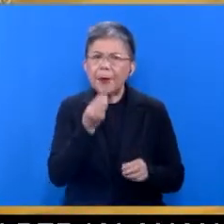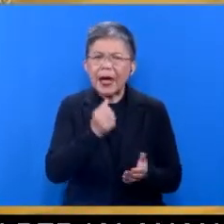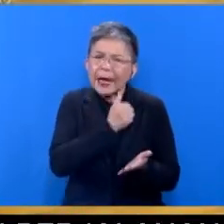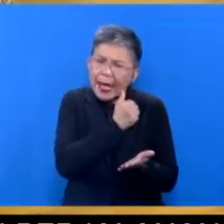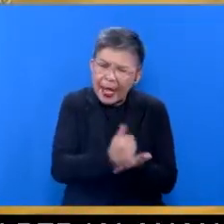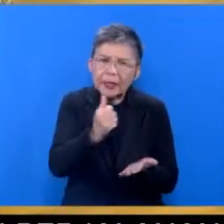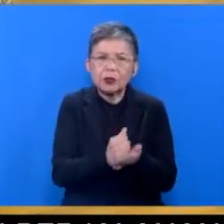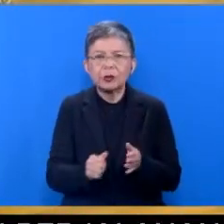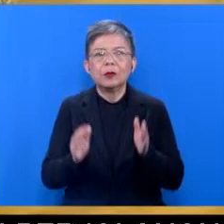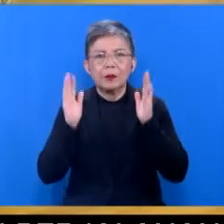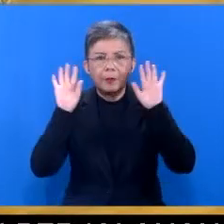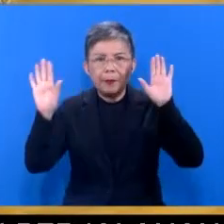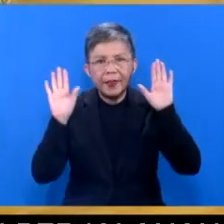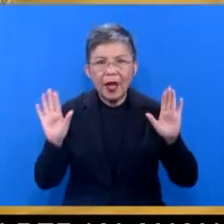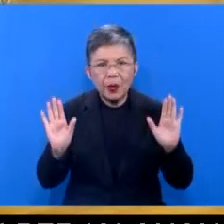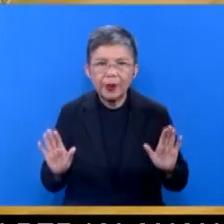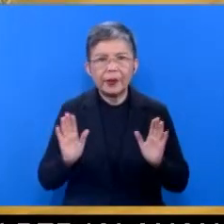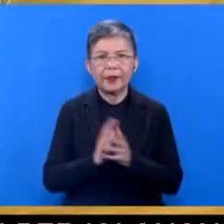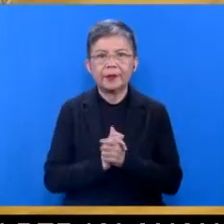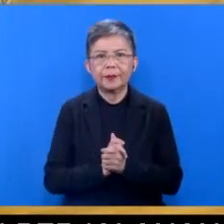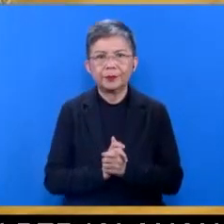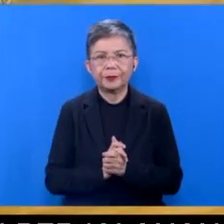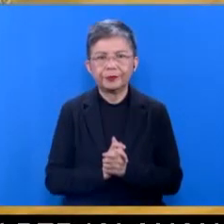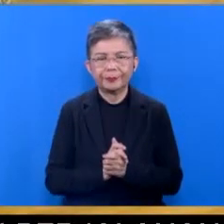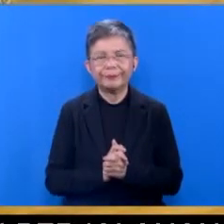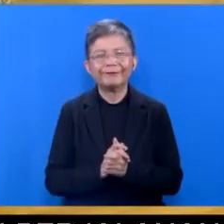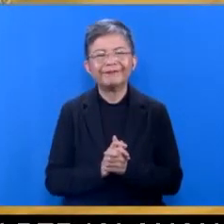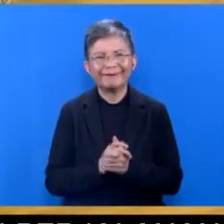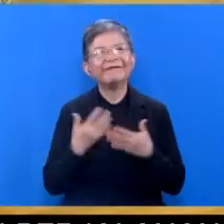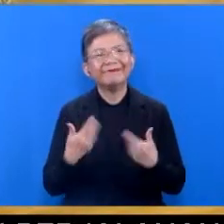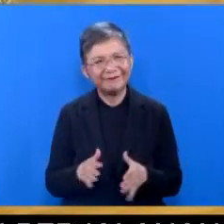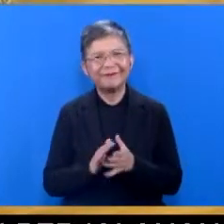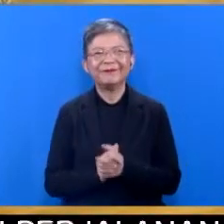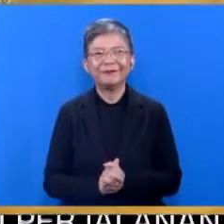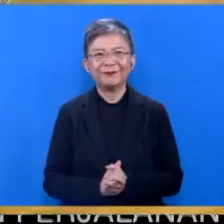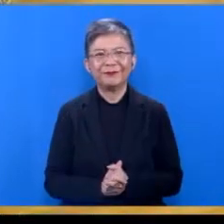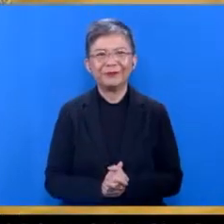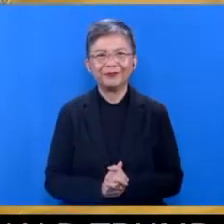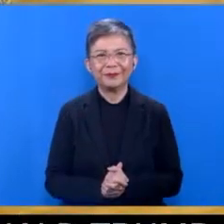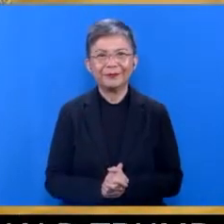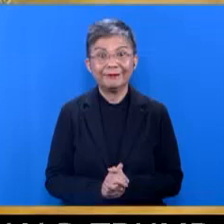hantaran saat silaturahmi ataupun pada bulan puasa. Putih Fun Foodie, Julian Asri, Jakarta.